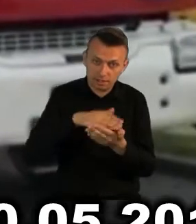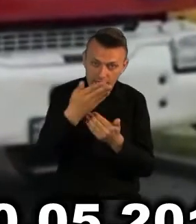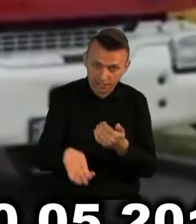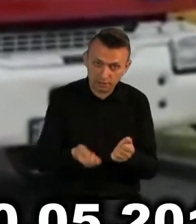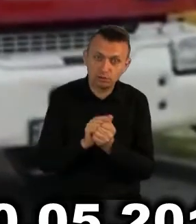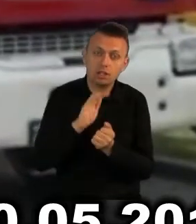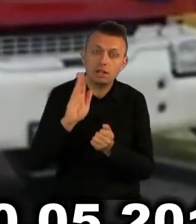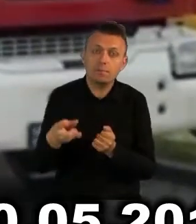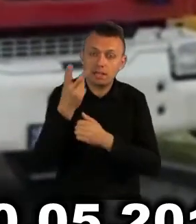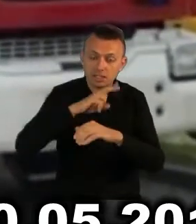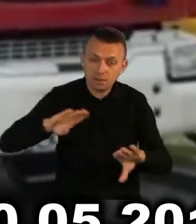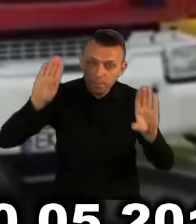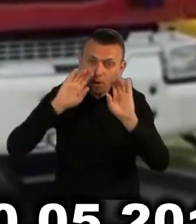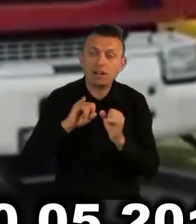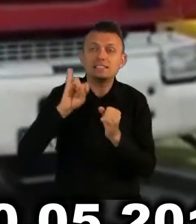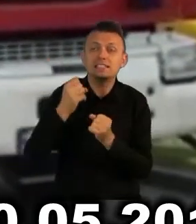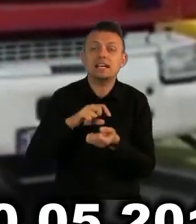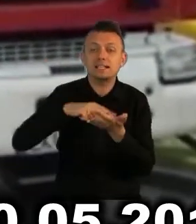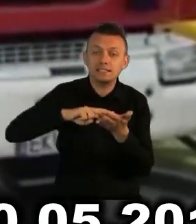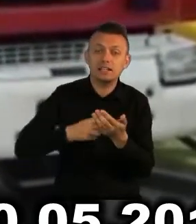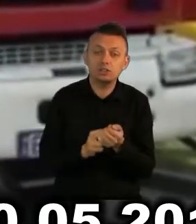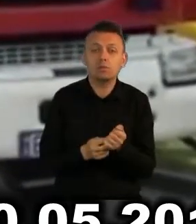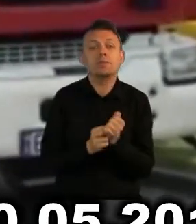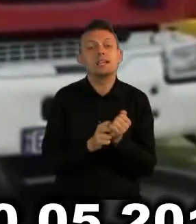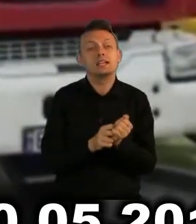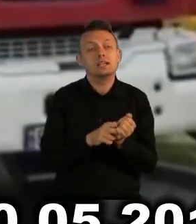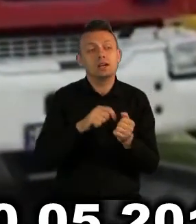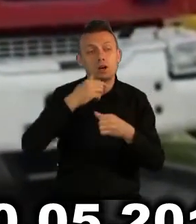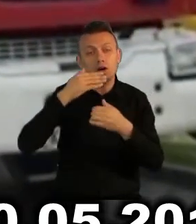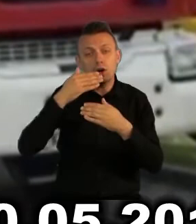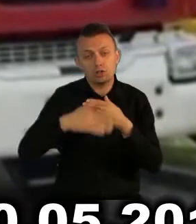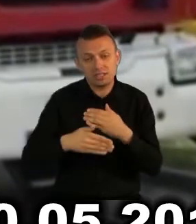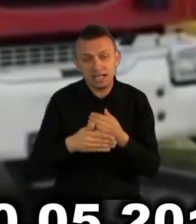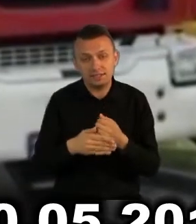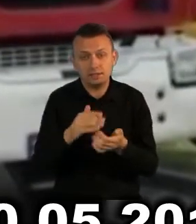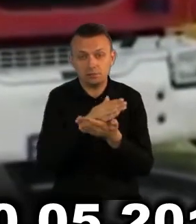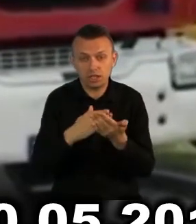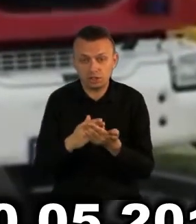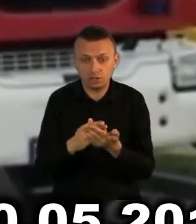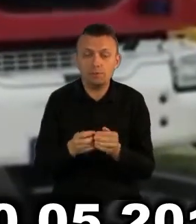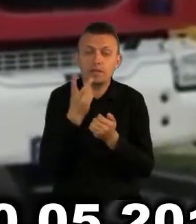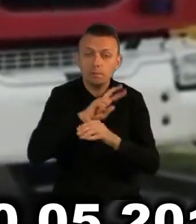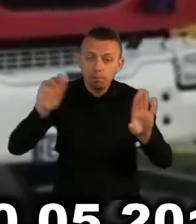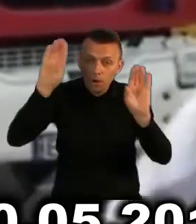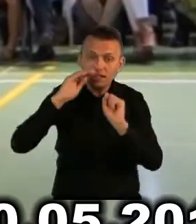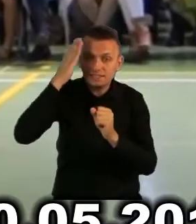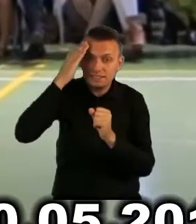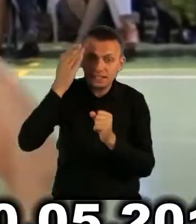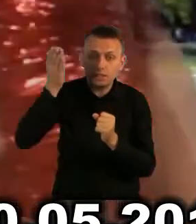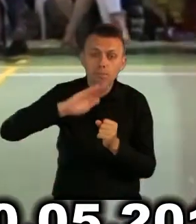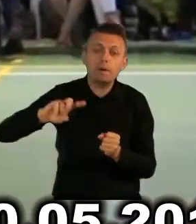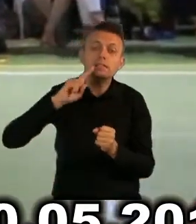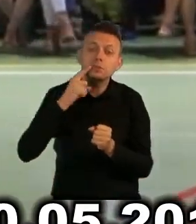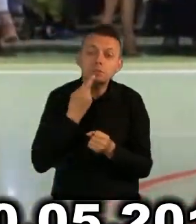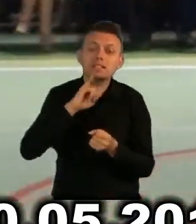m.in. wokaliści i zespoły ze szkół tanecznych. Wisienką na torcie całego wydarzenia będzie występ znanego, zawsze uśmiechniętego i pełnego